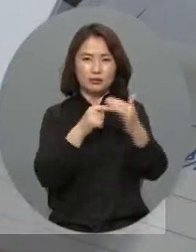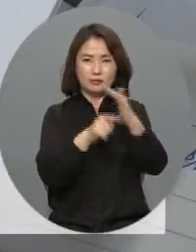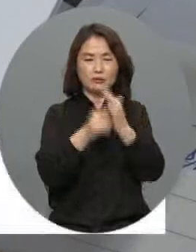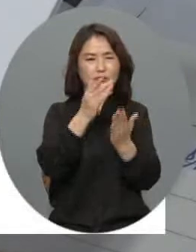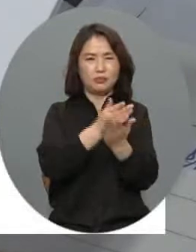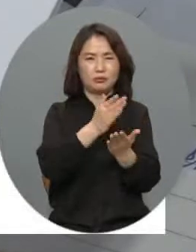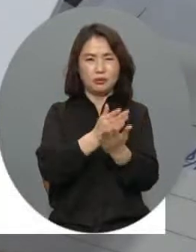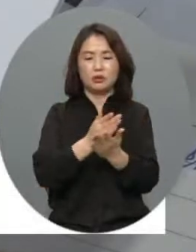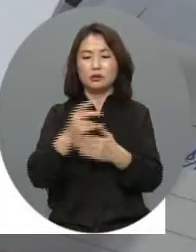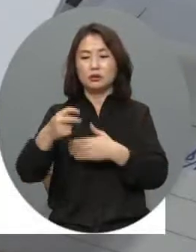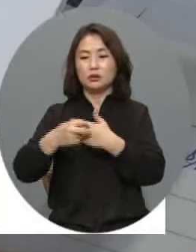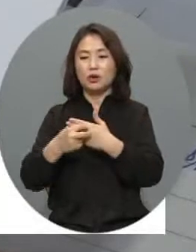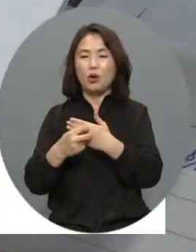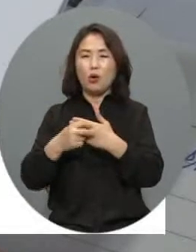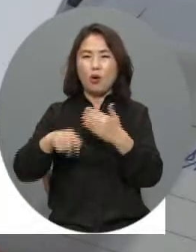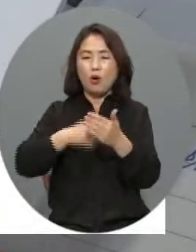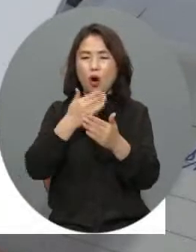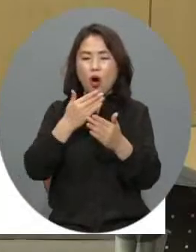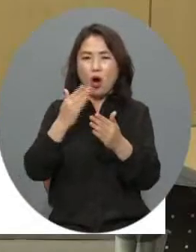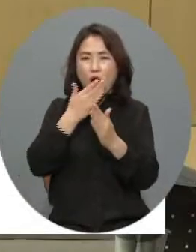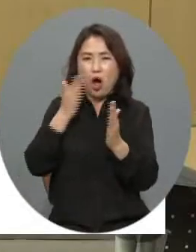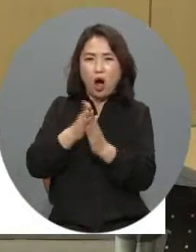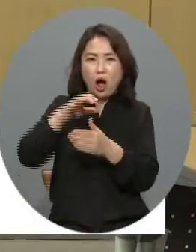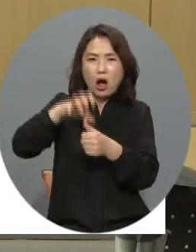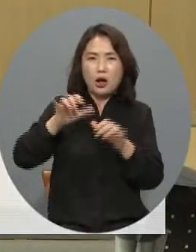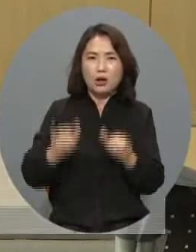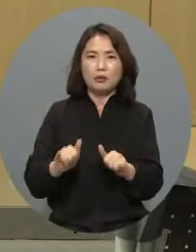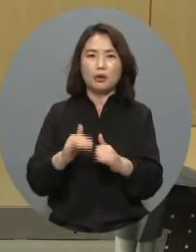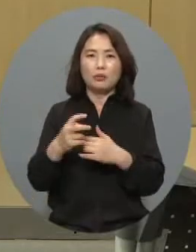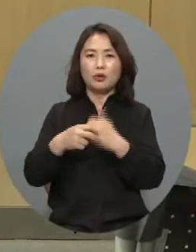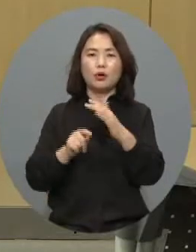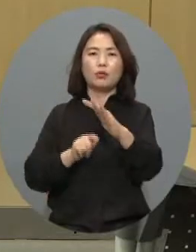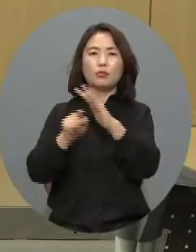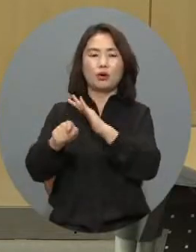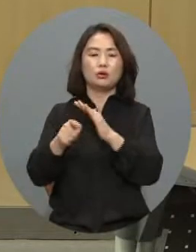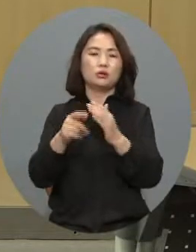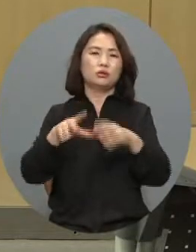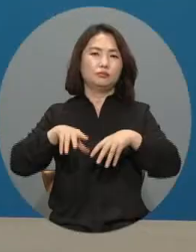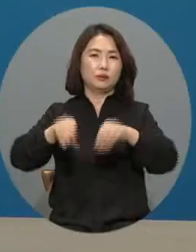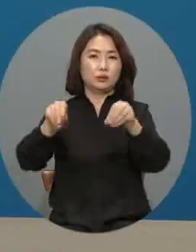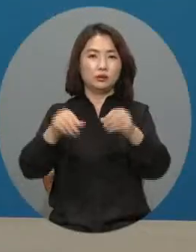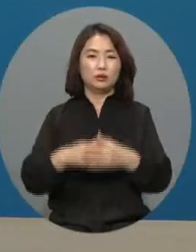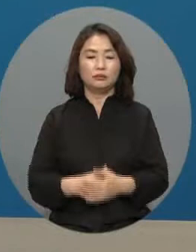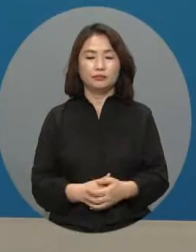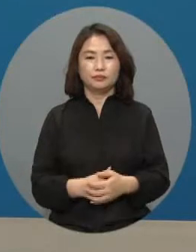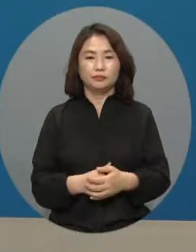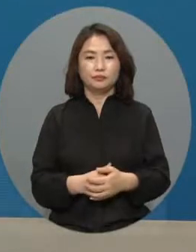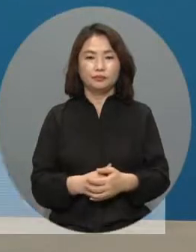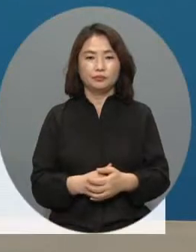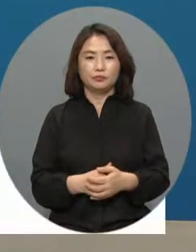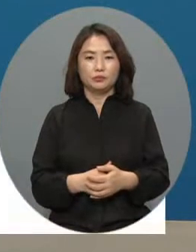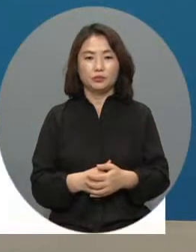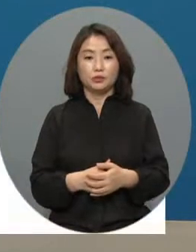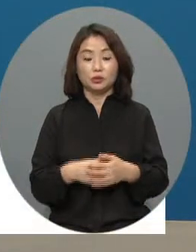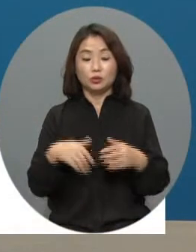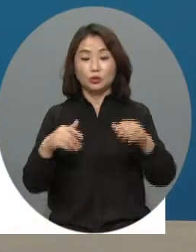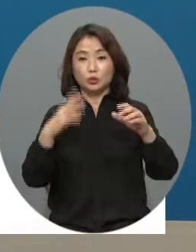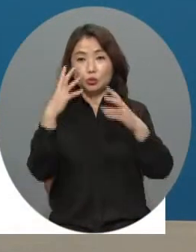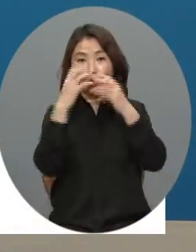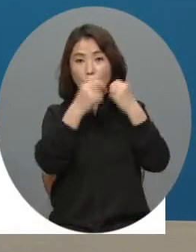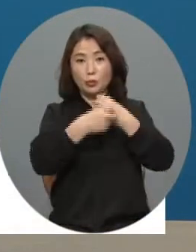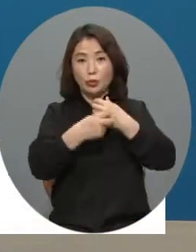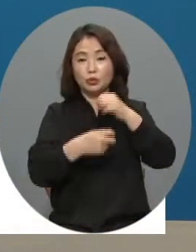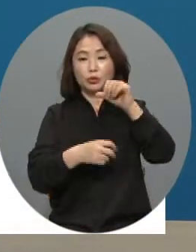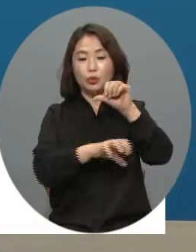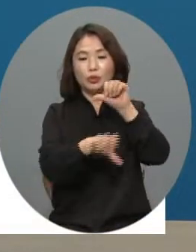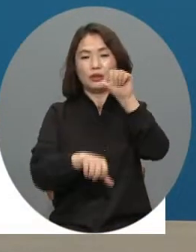자제와 의료 붕괴를 막기 위한 조치로 병원 면회를 금지합니다. 5개 종합병원이 있습니다. 이